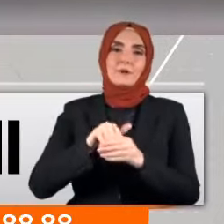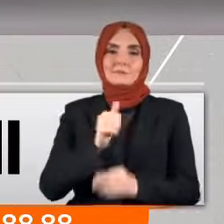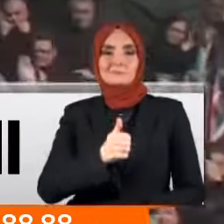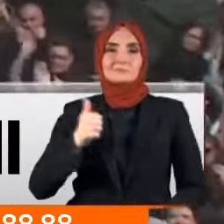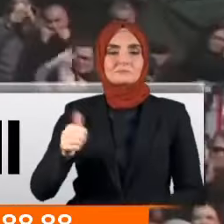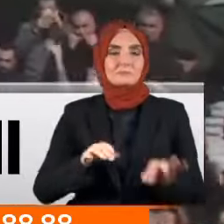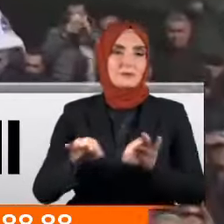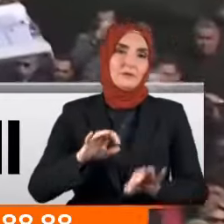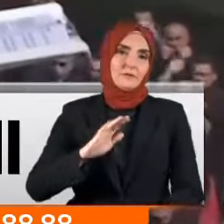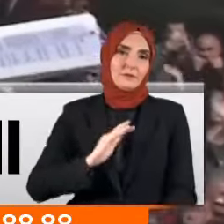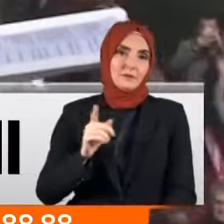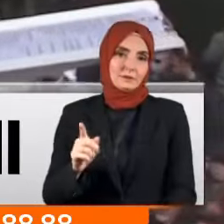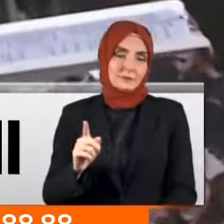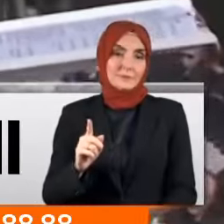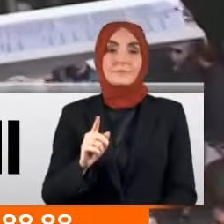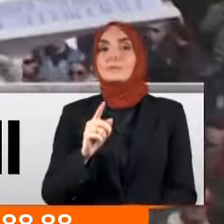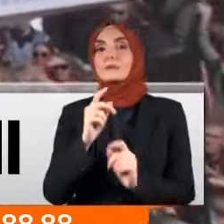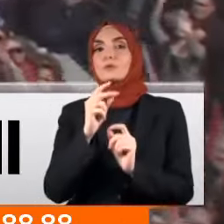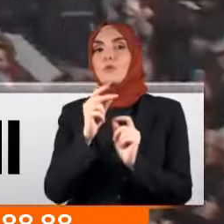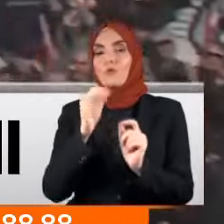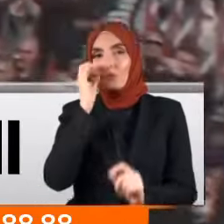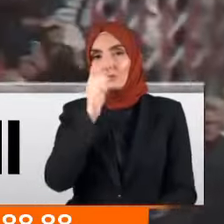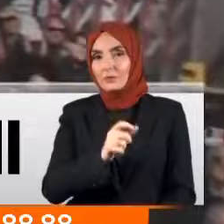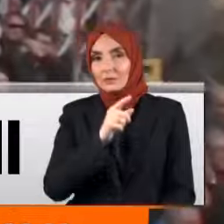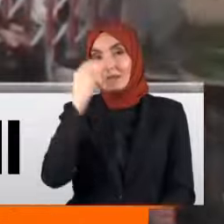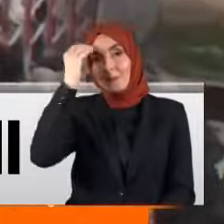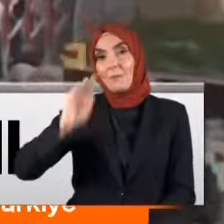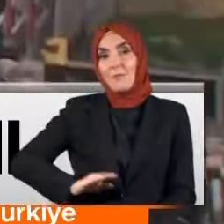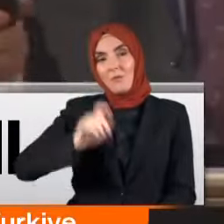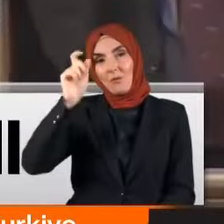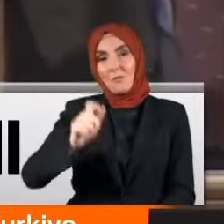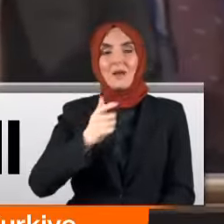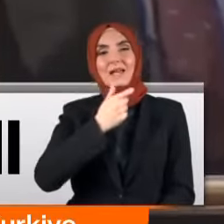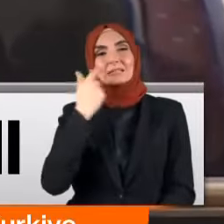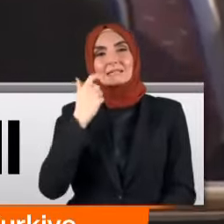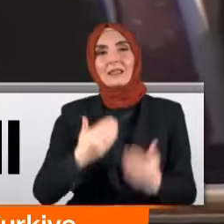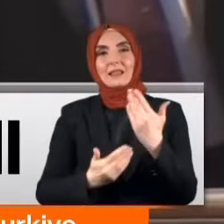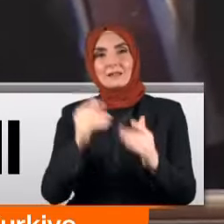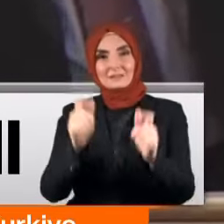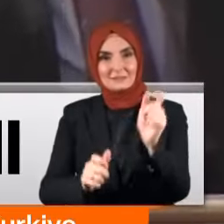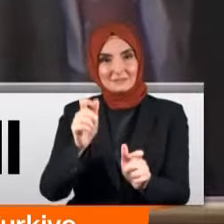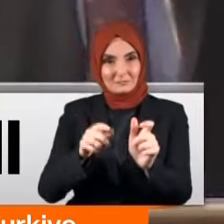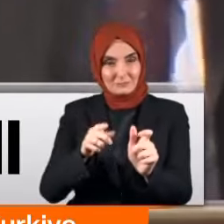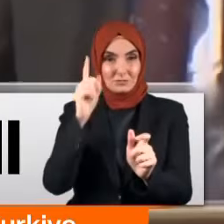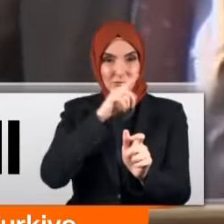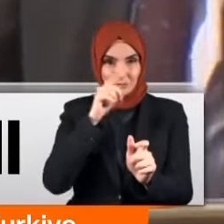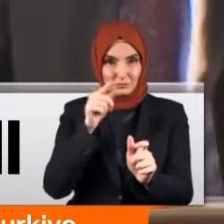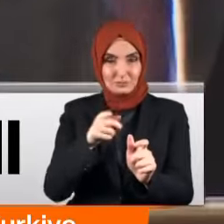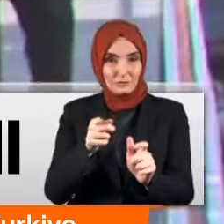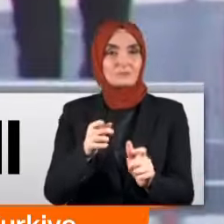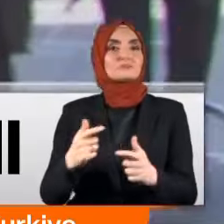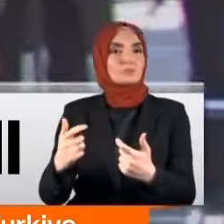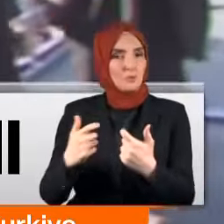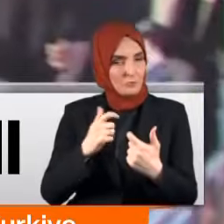olan kesim. Özer, İmamoğlu'nun eski danışmanlarından dolayısıyla onun koruması altında, hatta mitinglerde de yanı